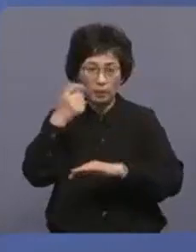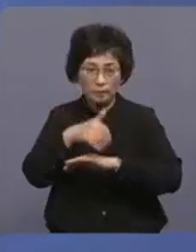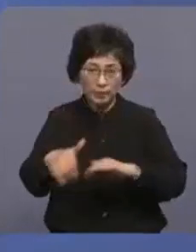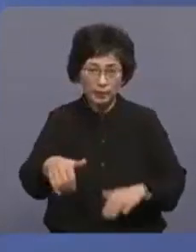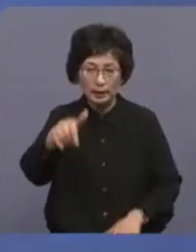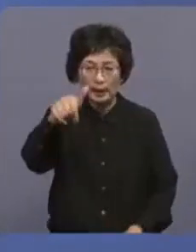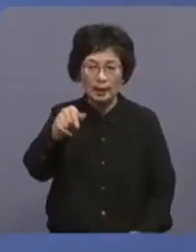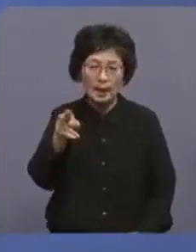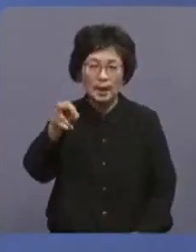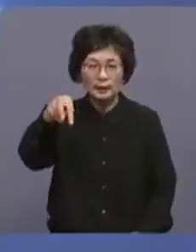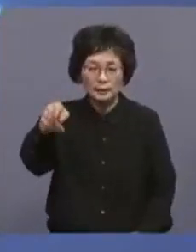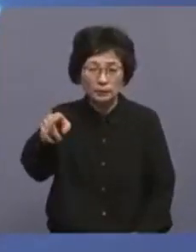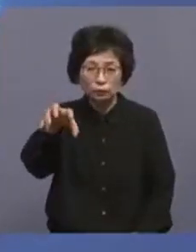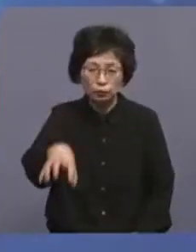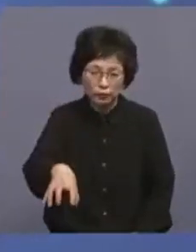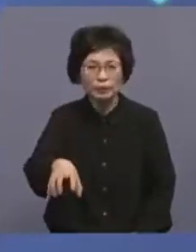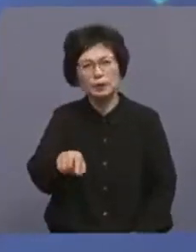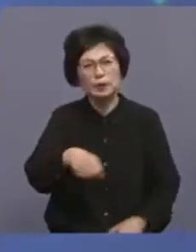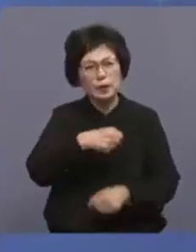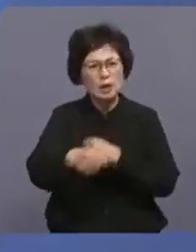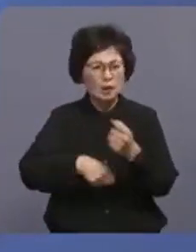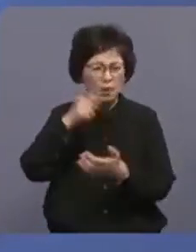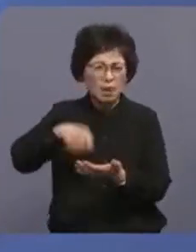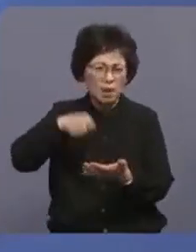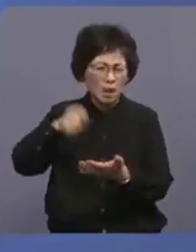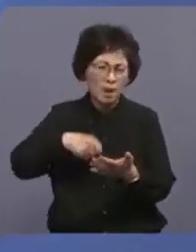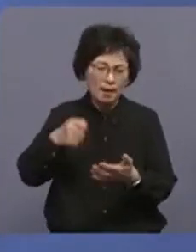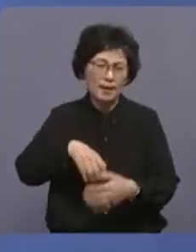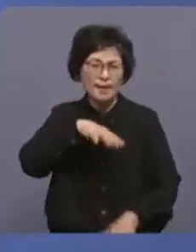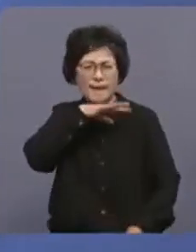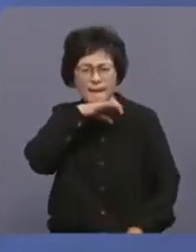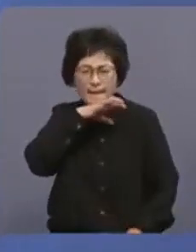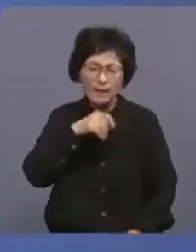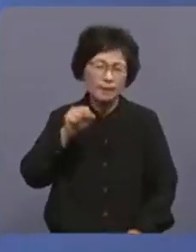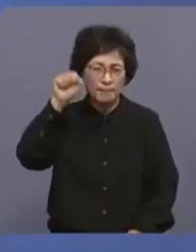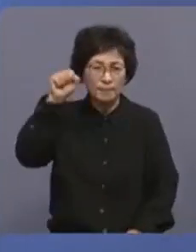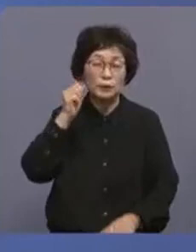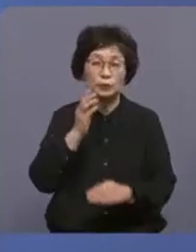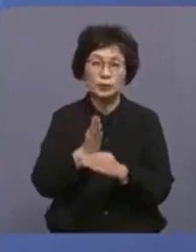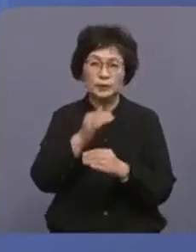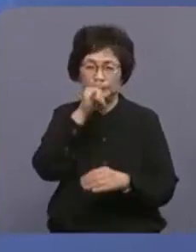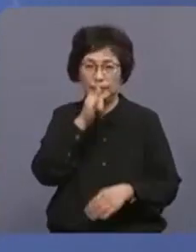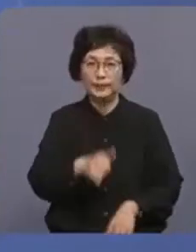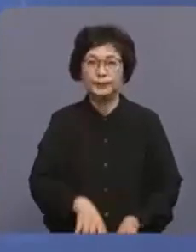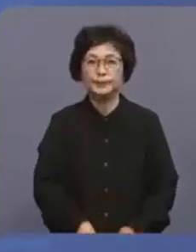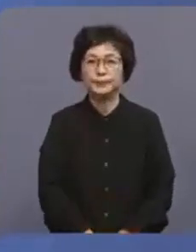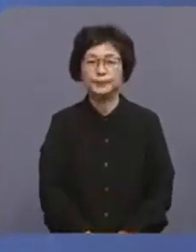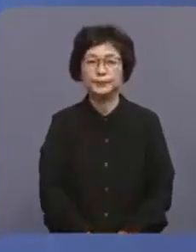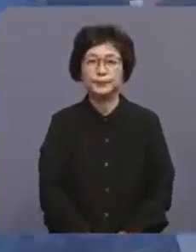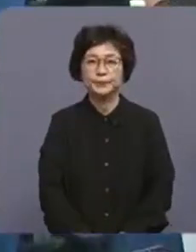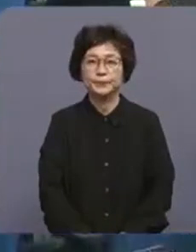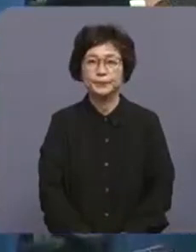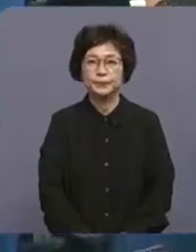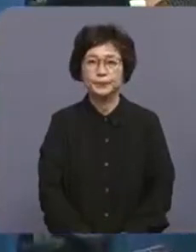법적 권한이 없는 졸속 결정이라며 강하게 반발하고 있습니다. 보도에 박선자 기자입니다.